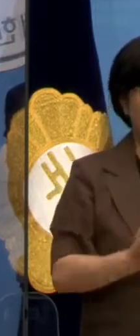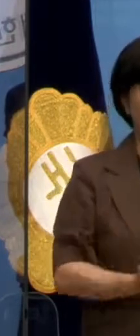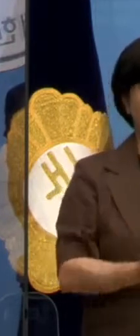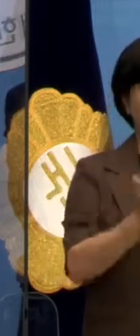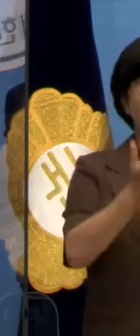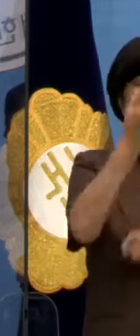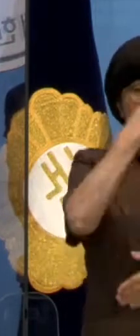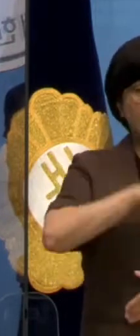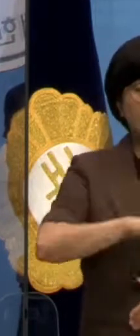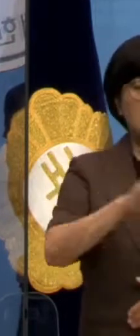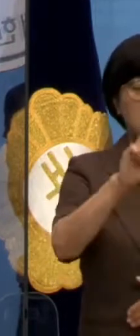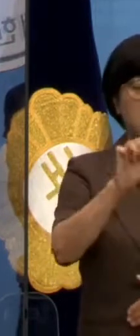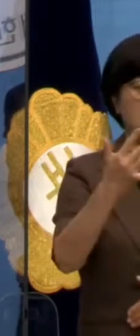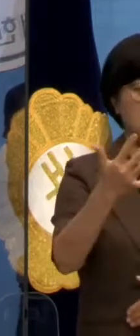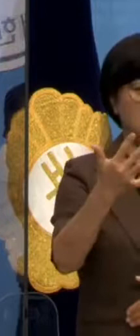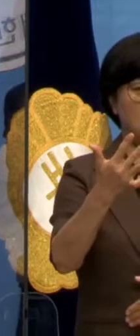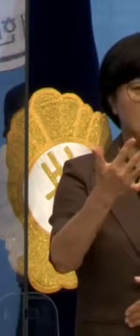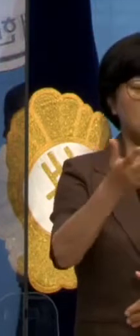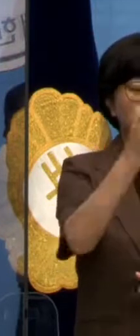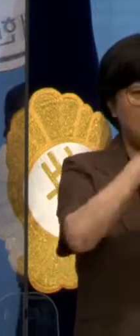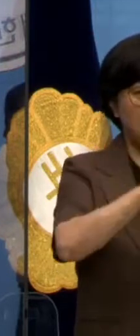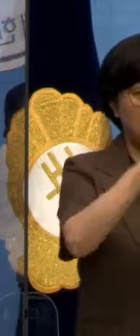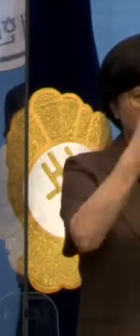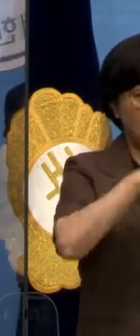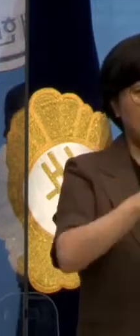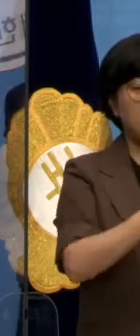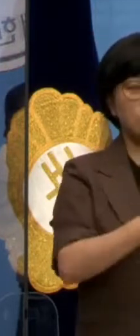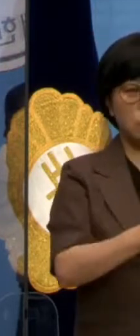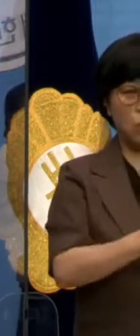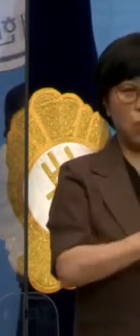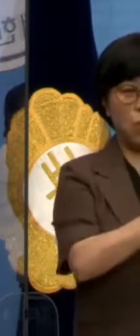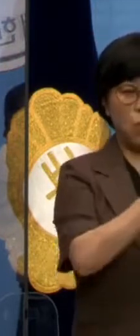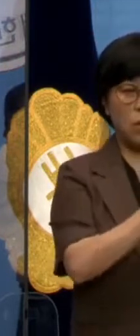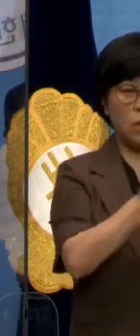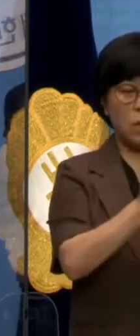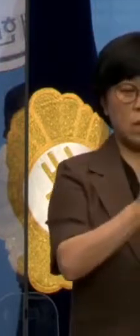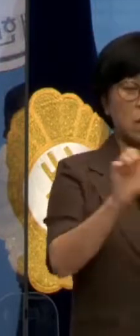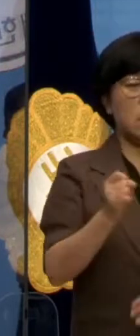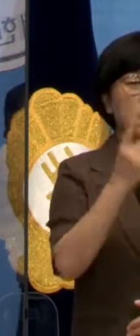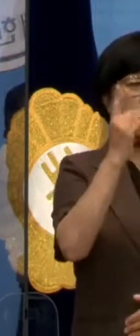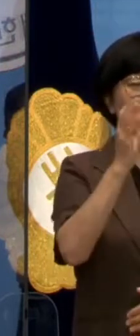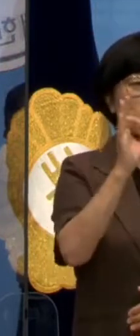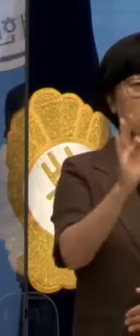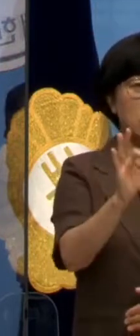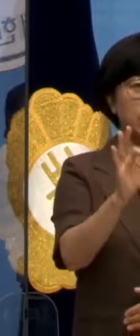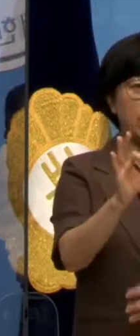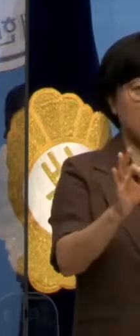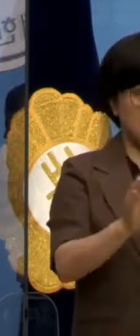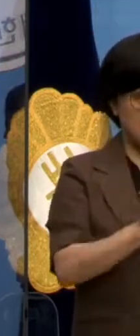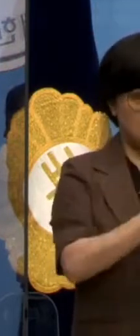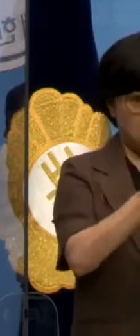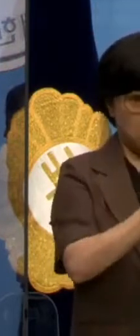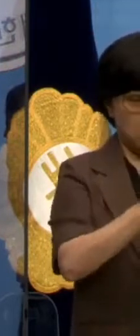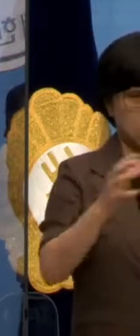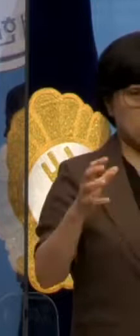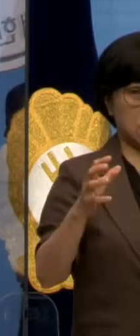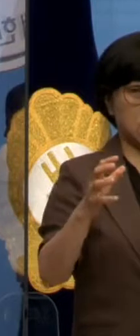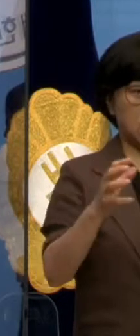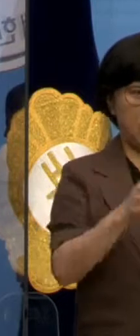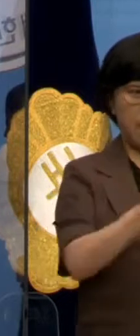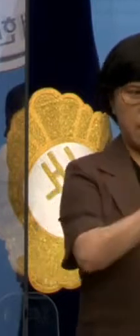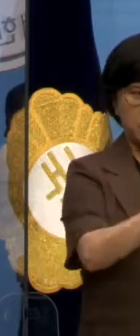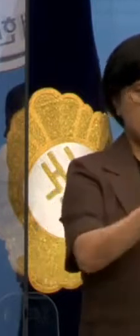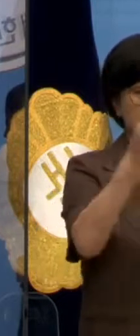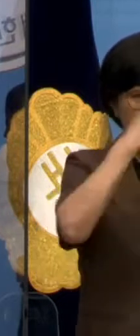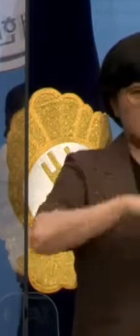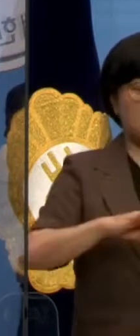생산유발효과 28조 원, 부가가치유발효과 10조 원, 임금유발효과 4조 원으로 비용보다